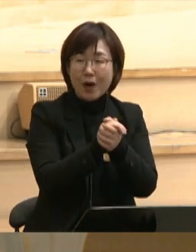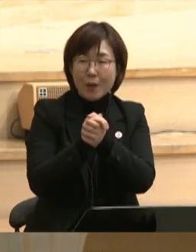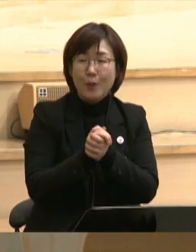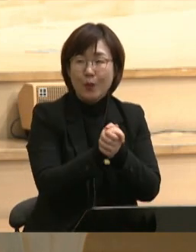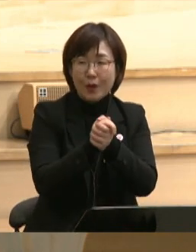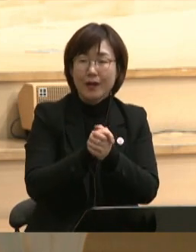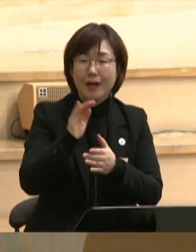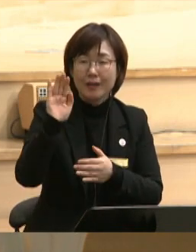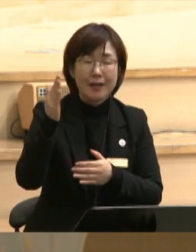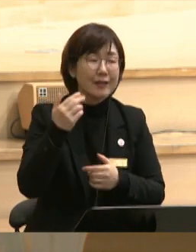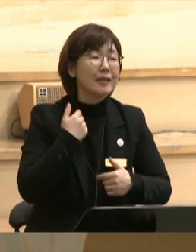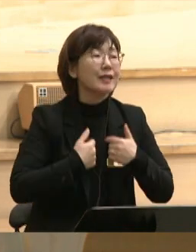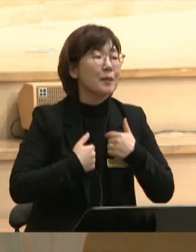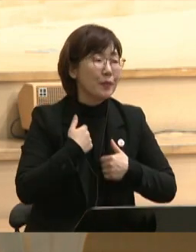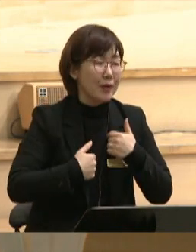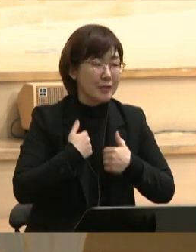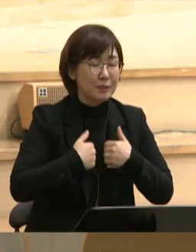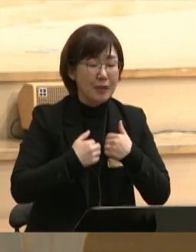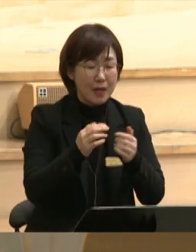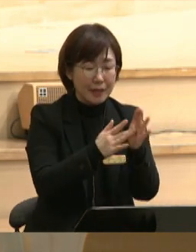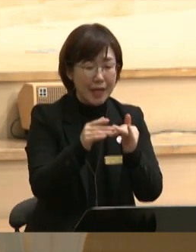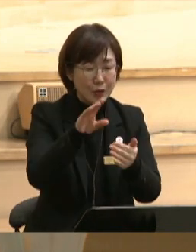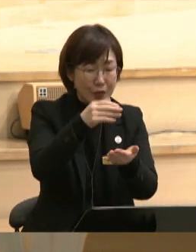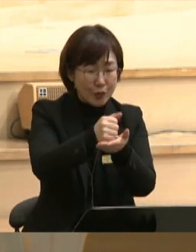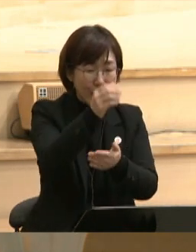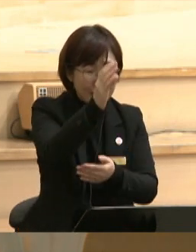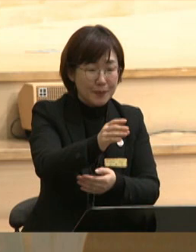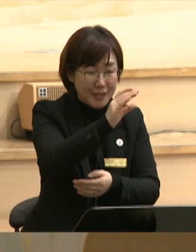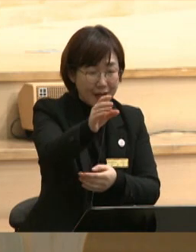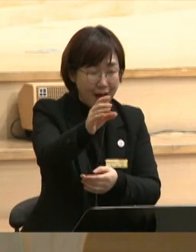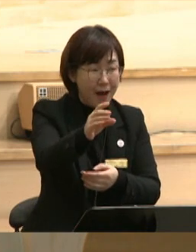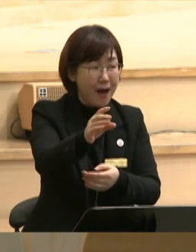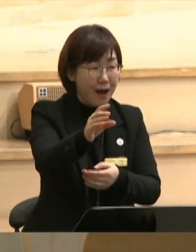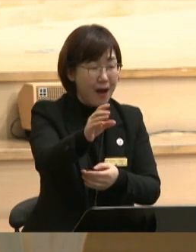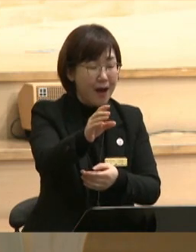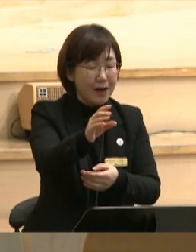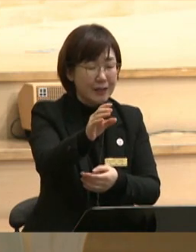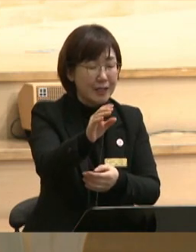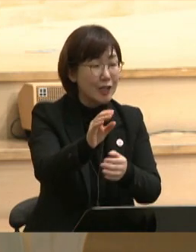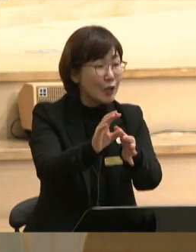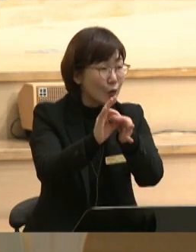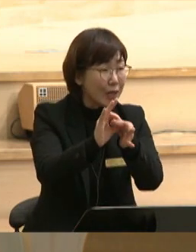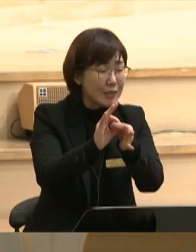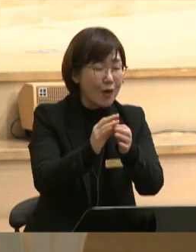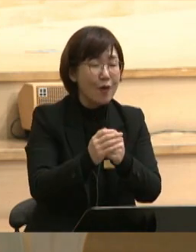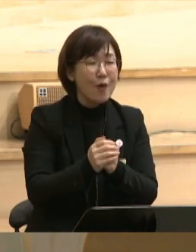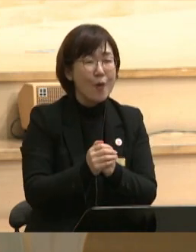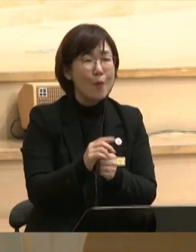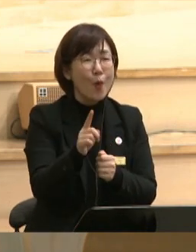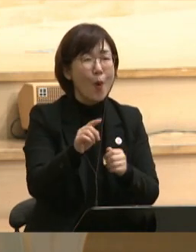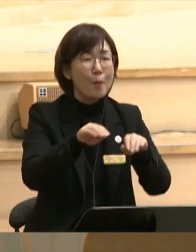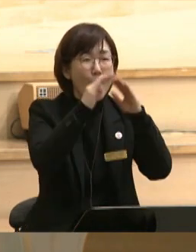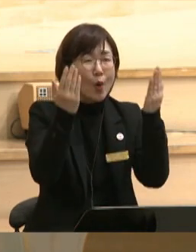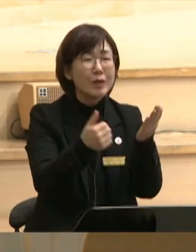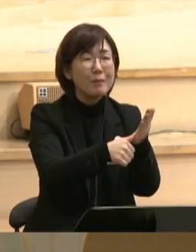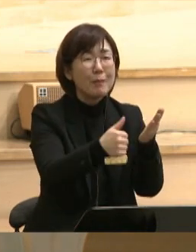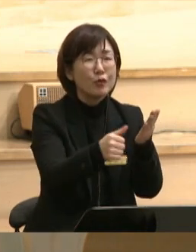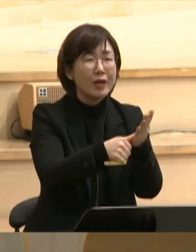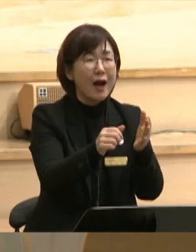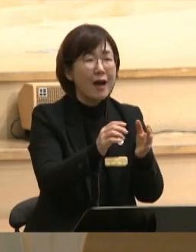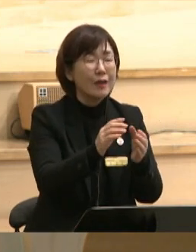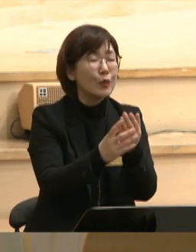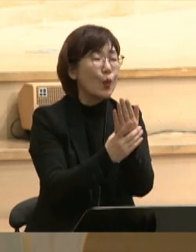기뻐하십니다 예수 그리스도의 십자가를 통해서 우리 주님께서 소망하시는 것은 만물과 통일되는